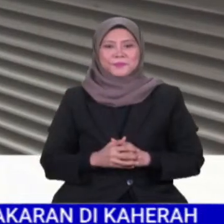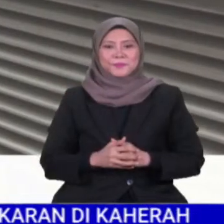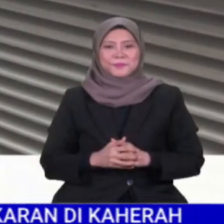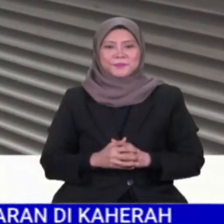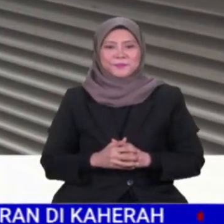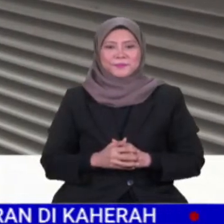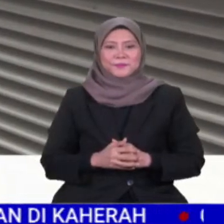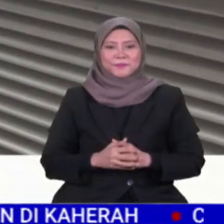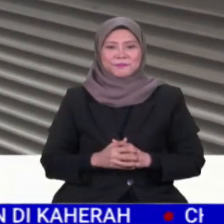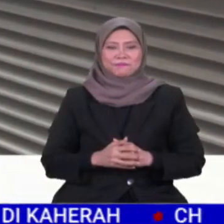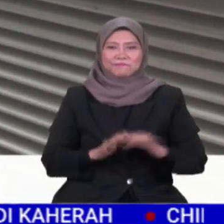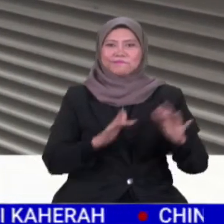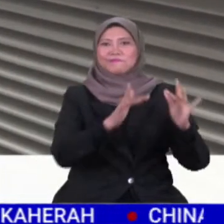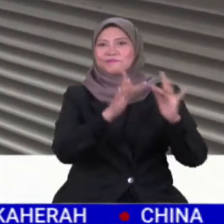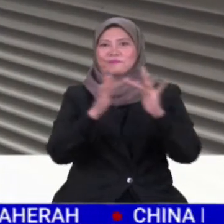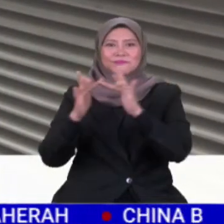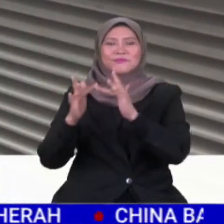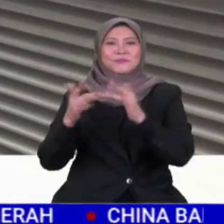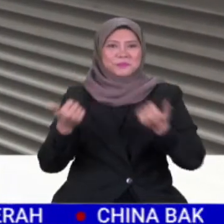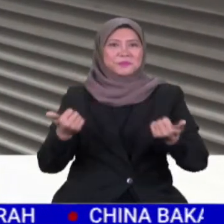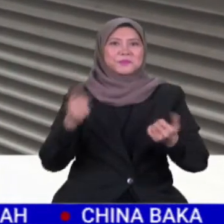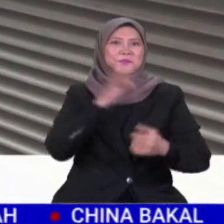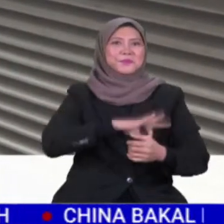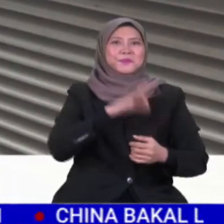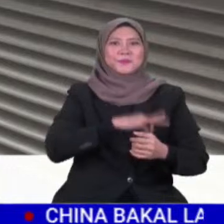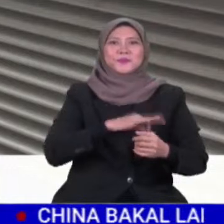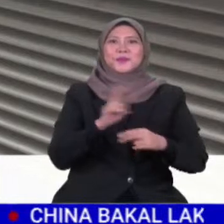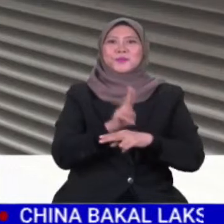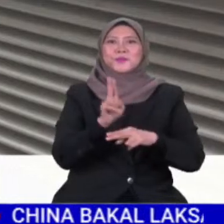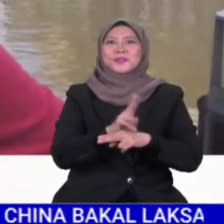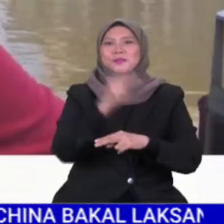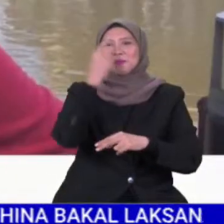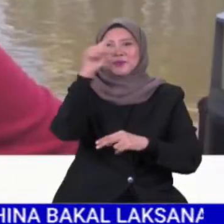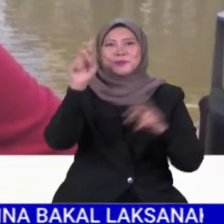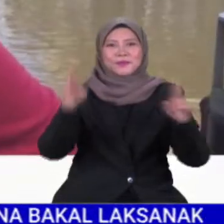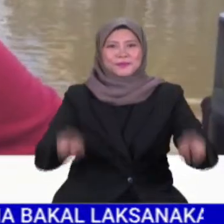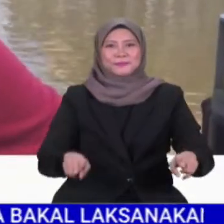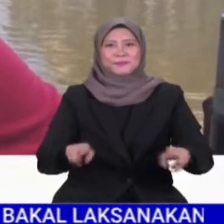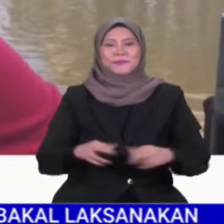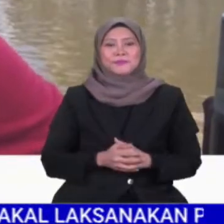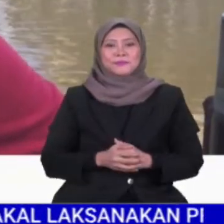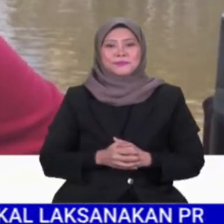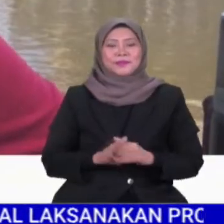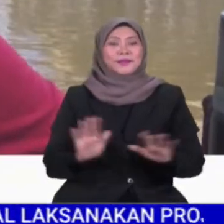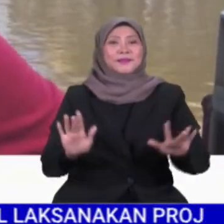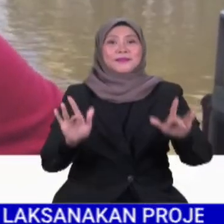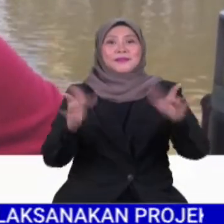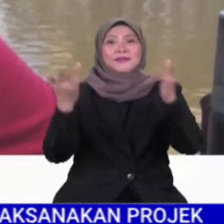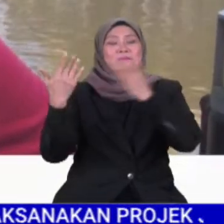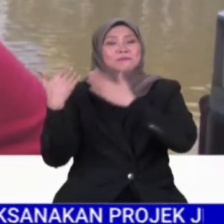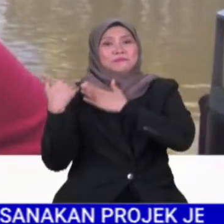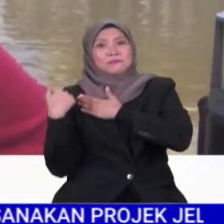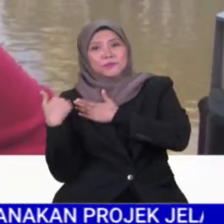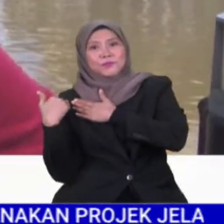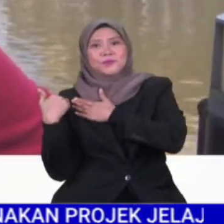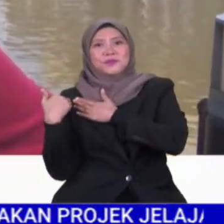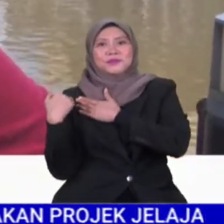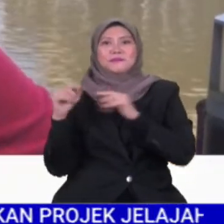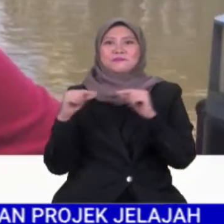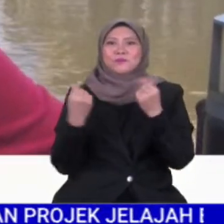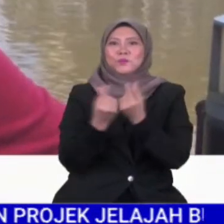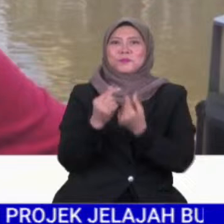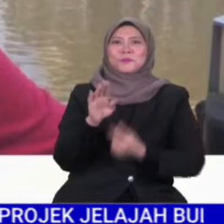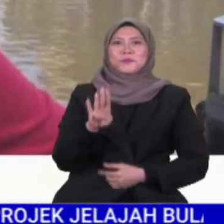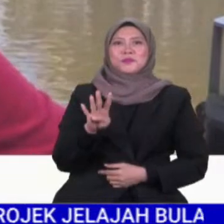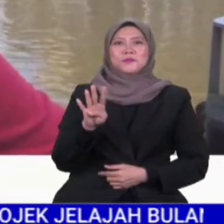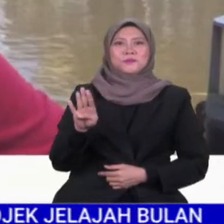dengan menyeluruh lah. Dan memang berguna untuk rakyat kita. Ia meringankan beban rakyat, terutamanya golongan